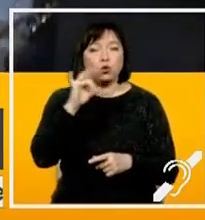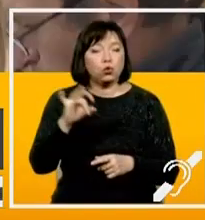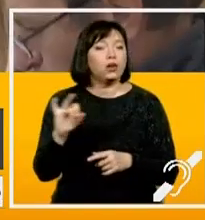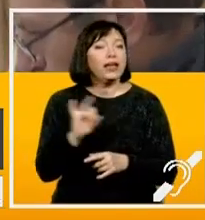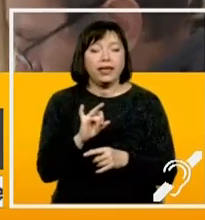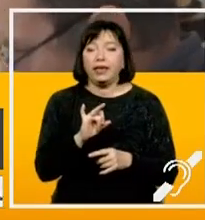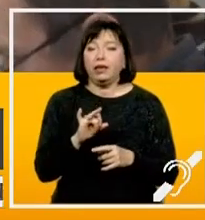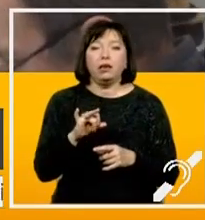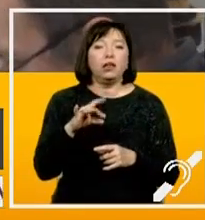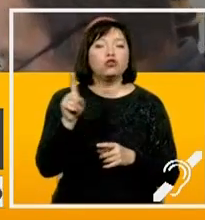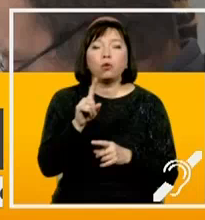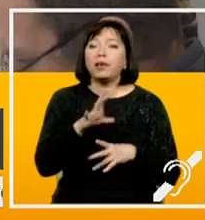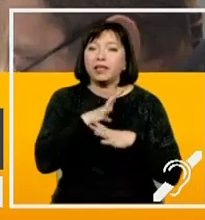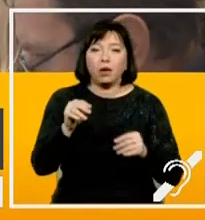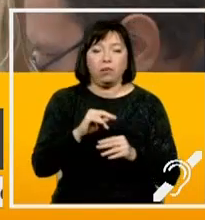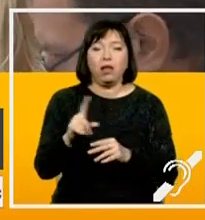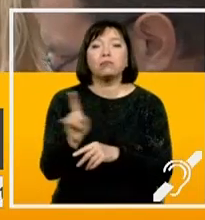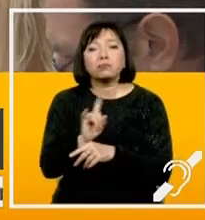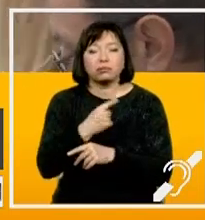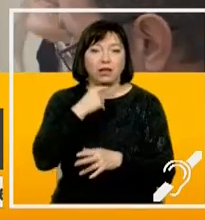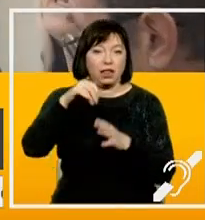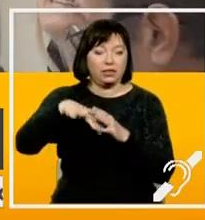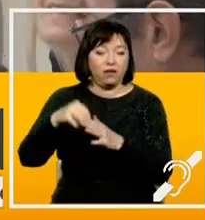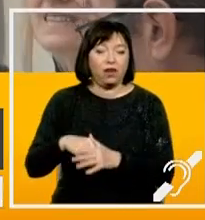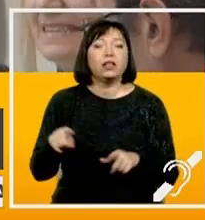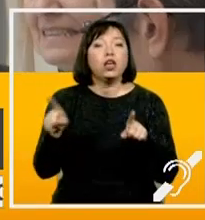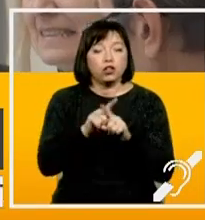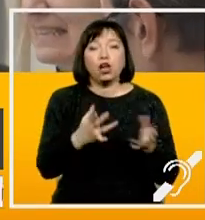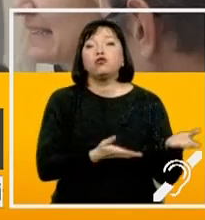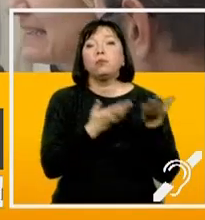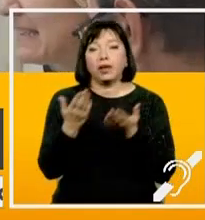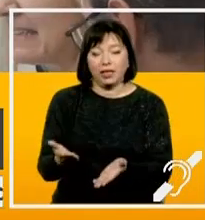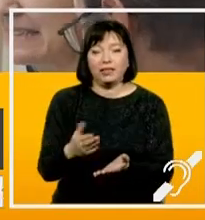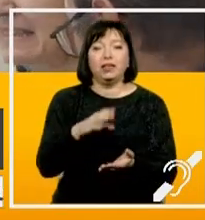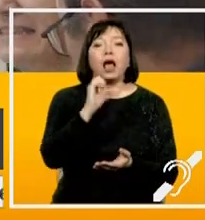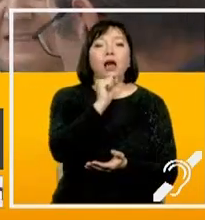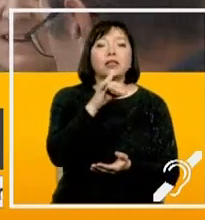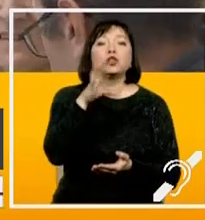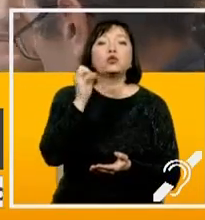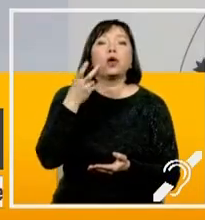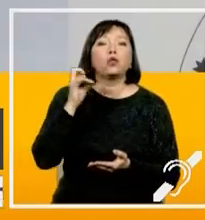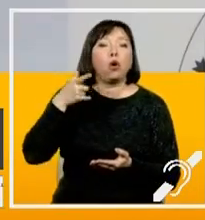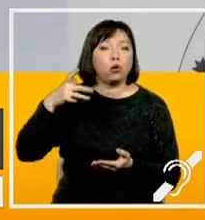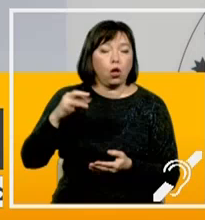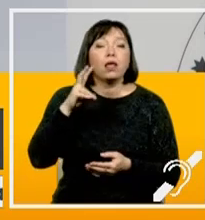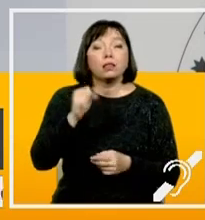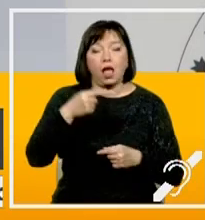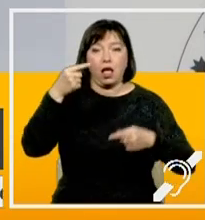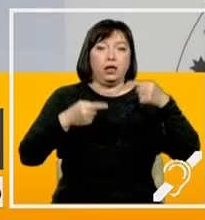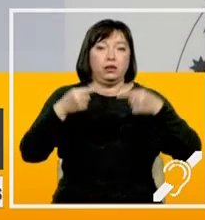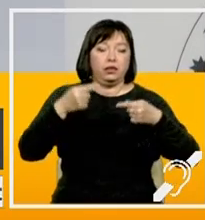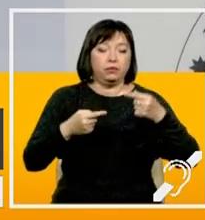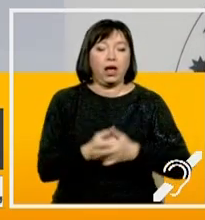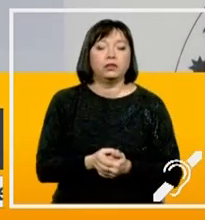permită compromiterea votului. De asemenea, l-a invitat pe contracandidatul ei, Alexandru Stoianoglo, la dezbatere